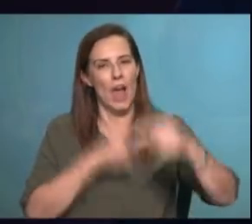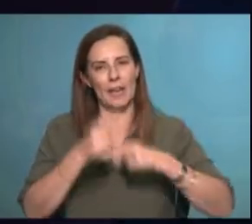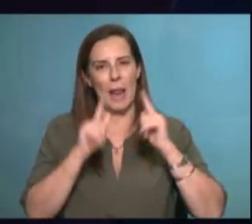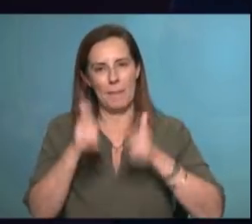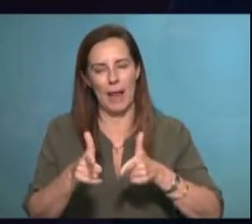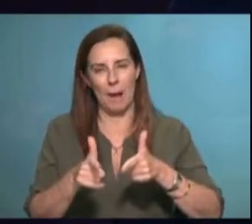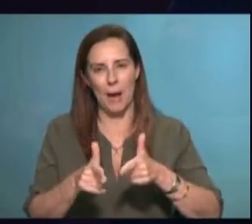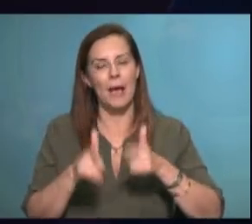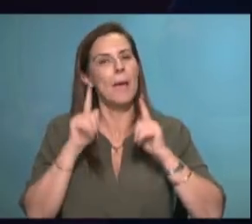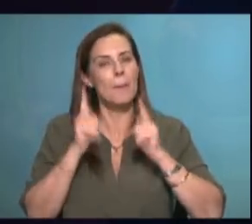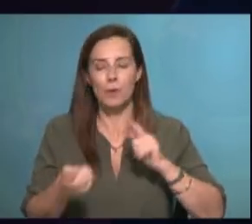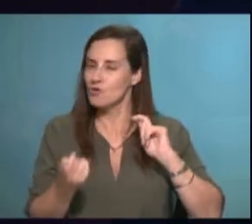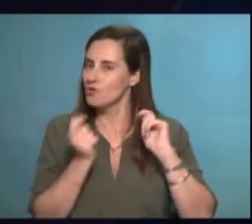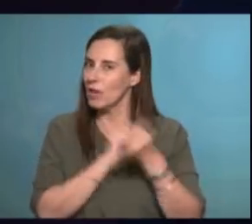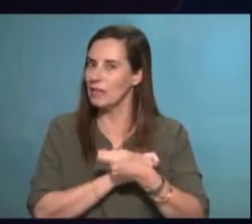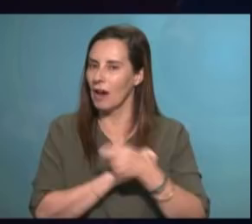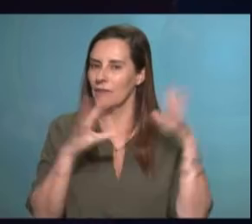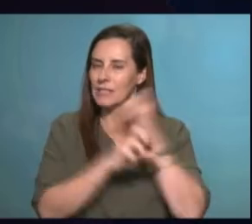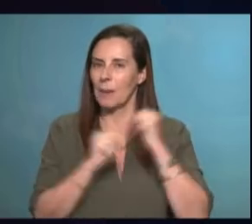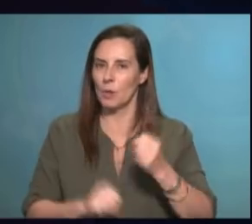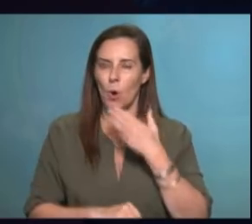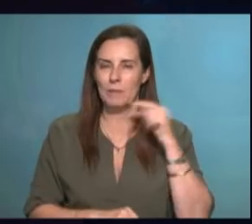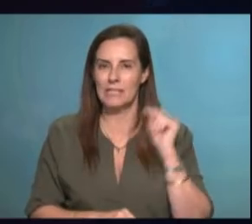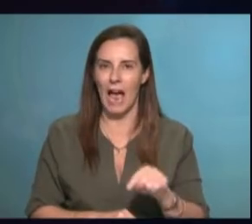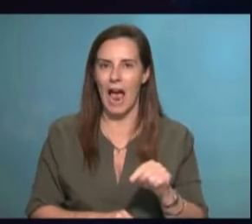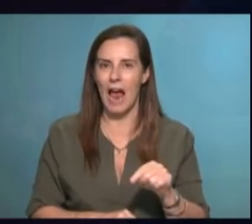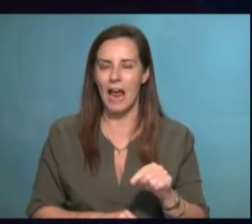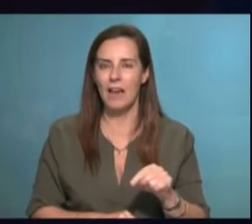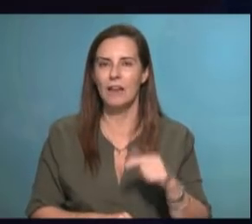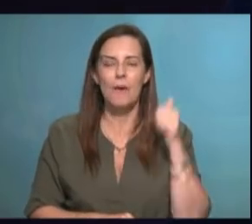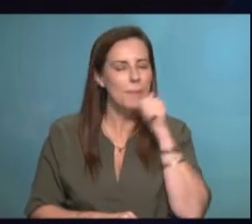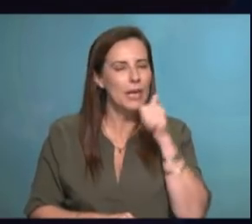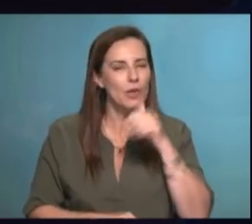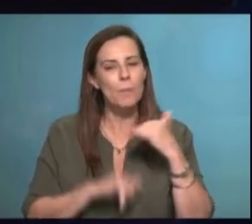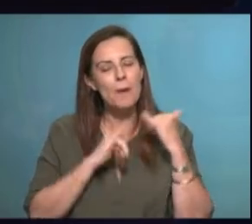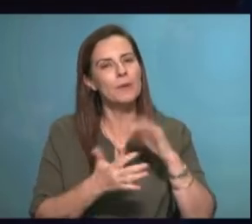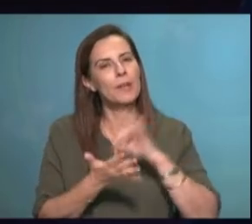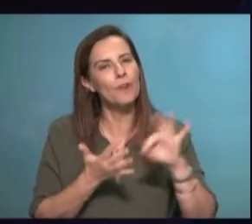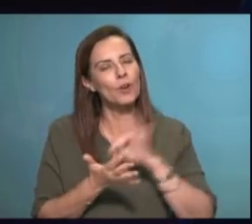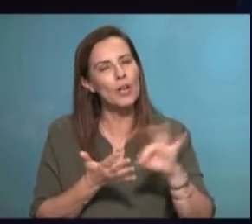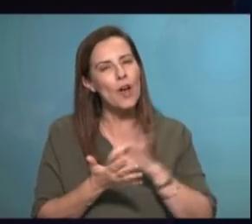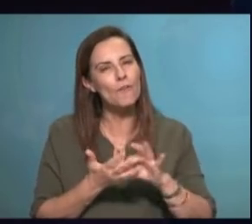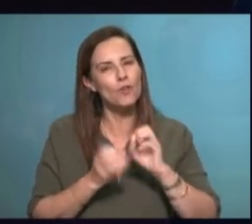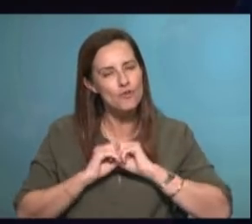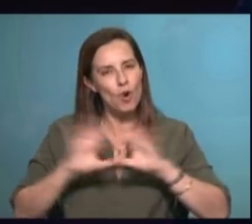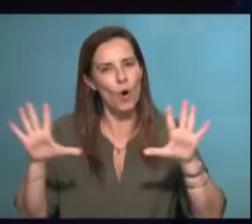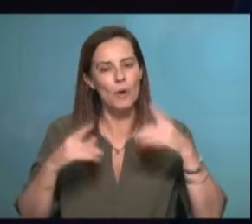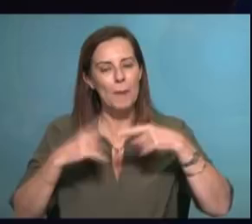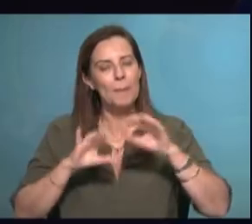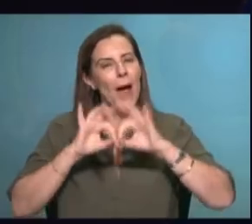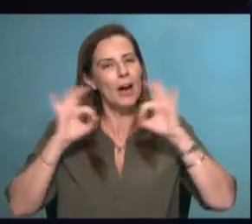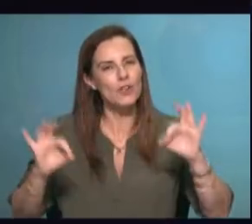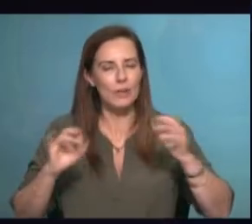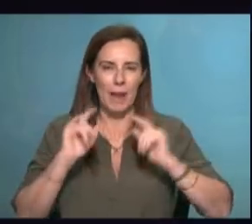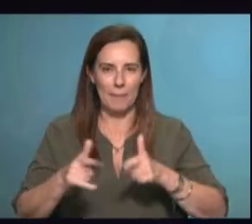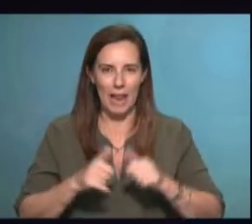הזאת, המלחמה ששינתה את תפיסת הביטחון הישראלית. ומדי יום הם מביאים את הדיווחים והכתבות ששודרו בימים הראשונים